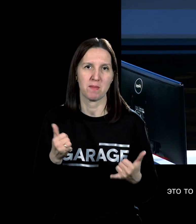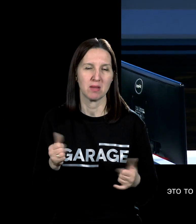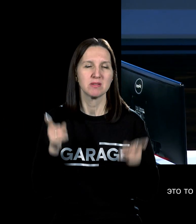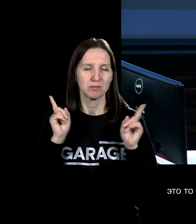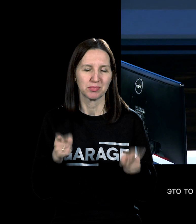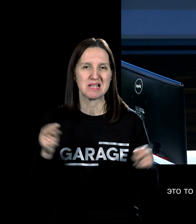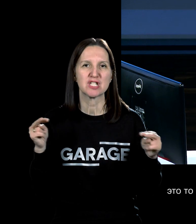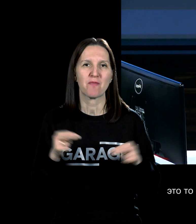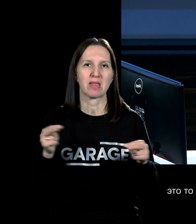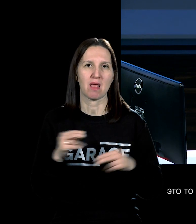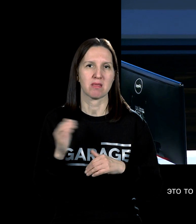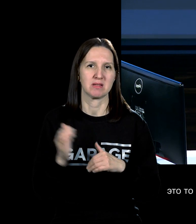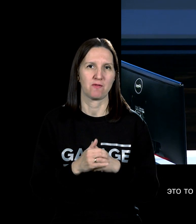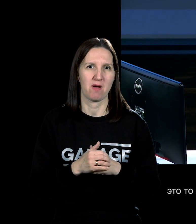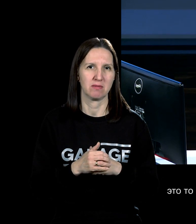все-таки возможно,